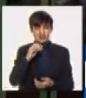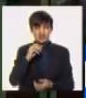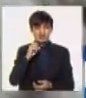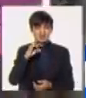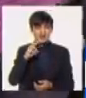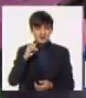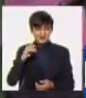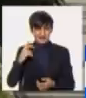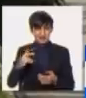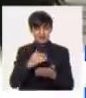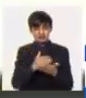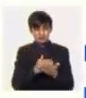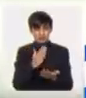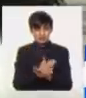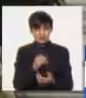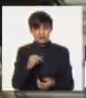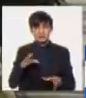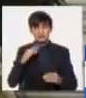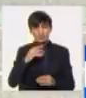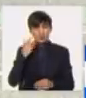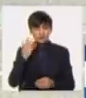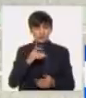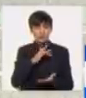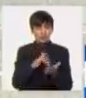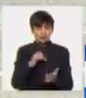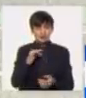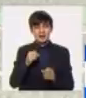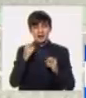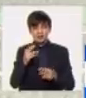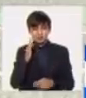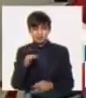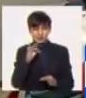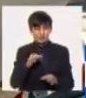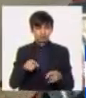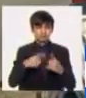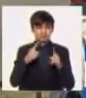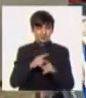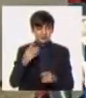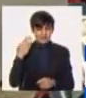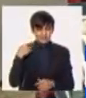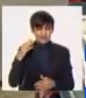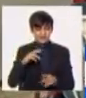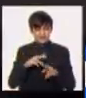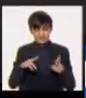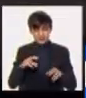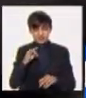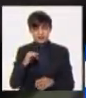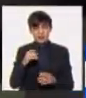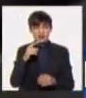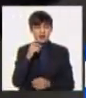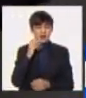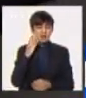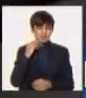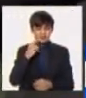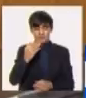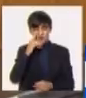многих алматинцев интересует, когда и как город будет выходить из состояния самоизоляции. У Акимата Алматы есть план. О нем рассказал